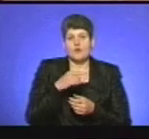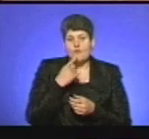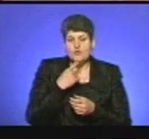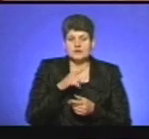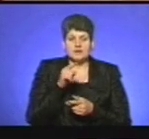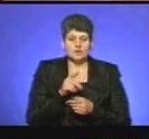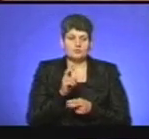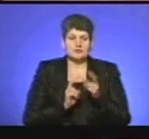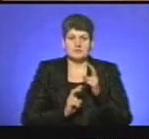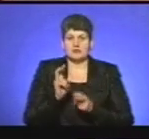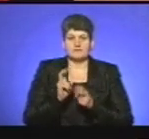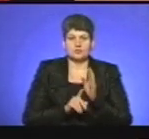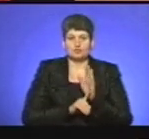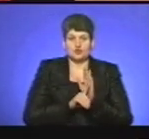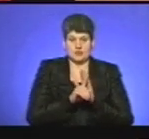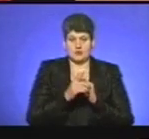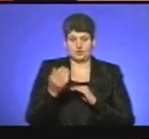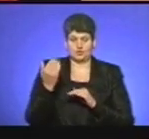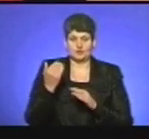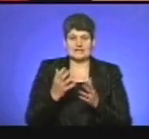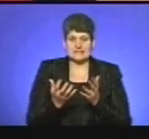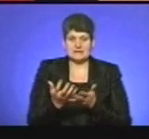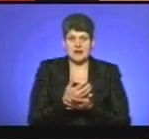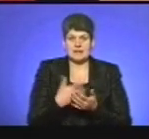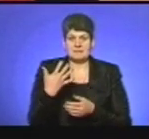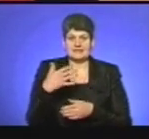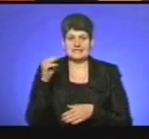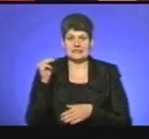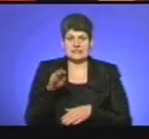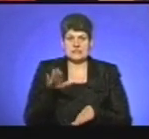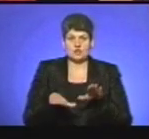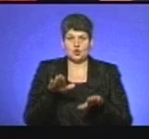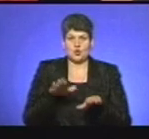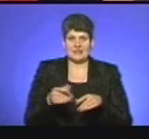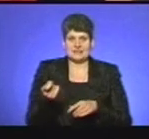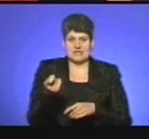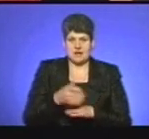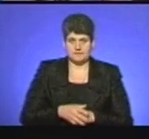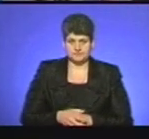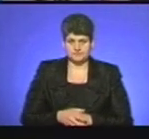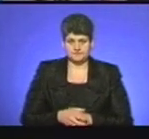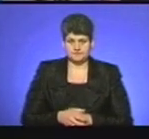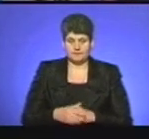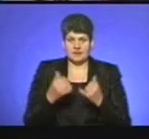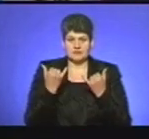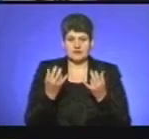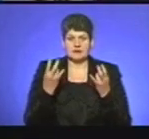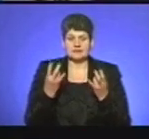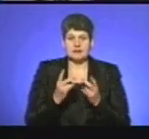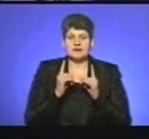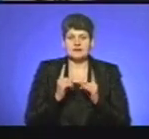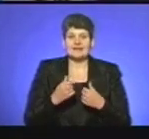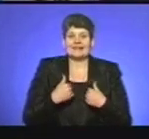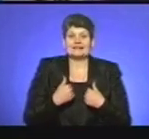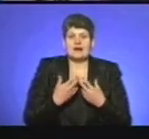на їхньому підприємстві від початку жнив зібрали 50 тисяч тонн зерна. Зараз треба тільки нам